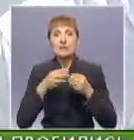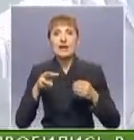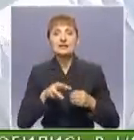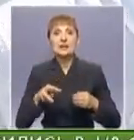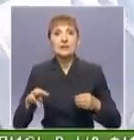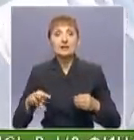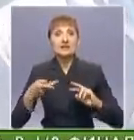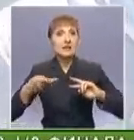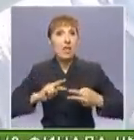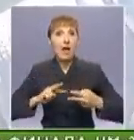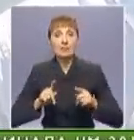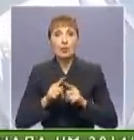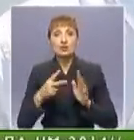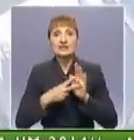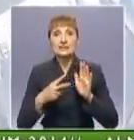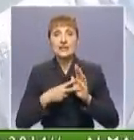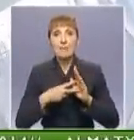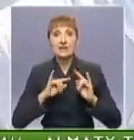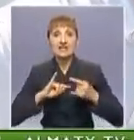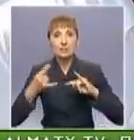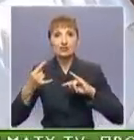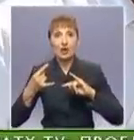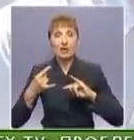кирпичей. По пожара и...